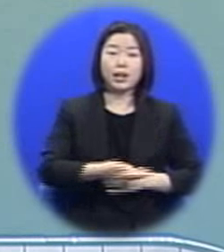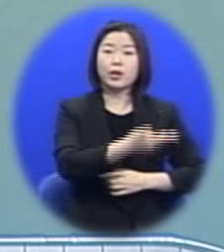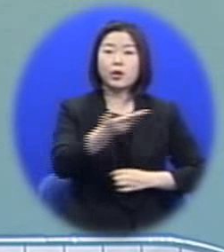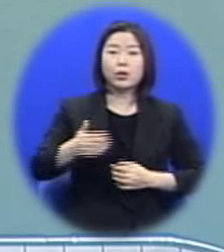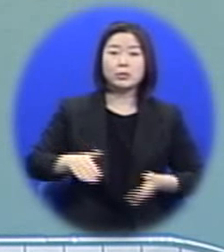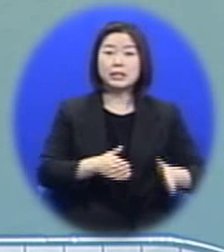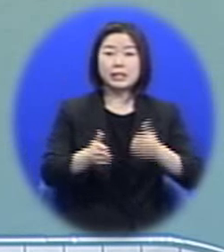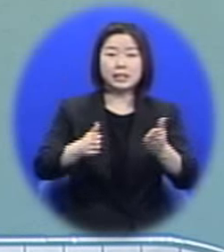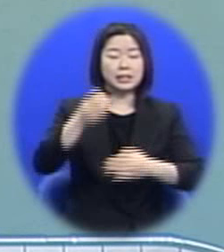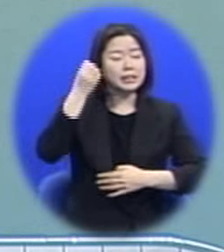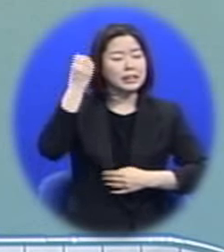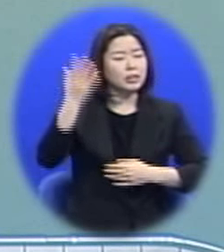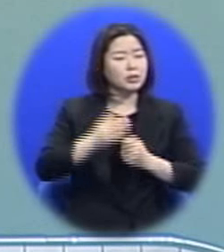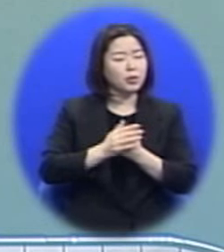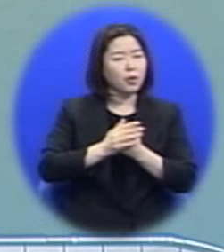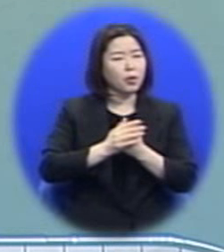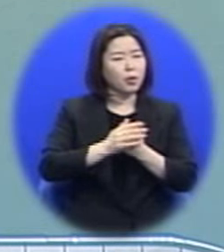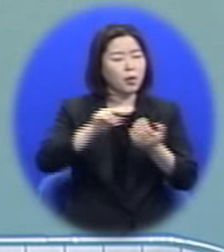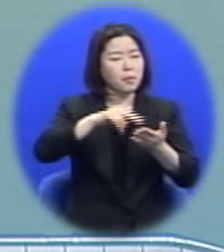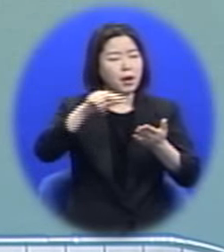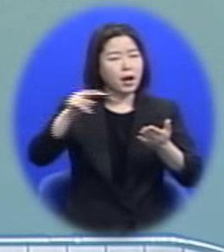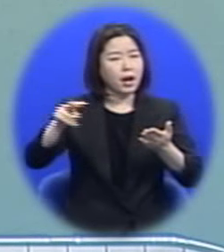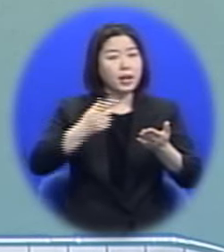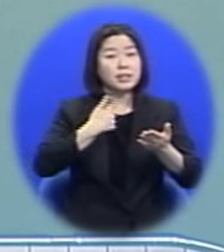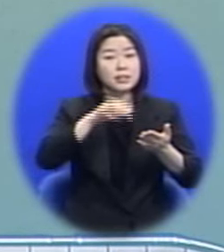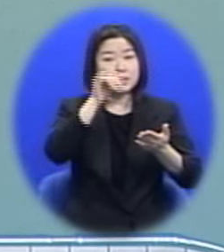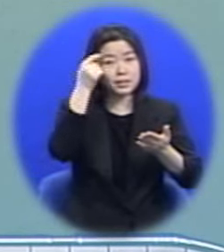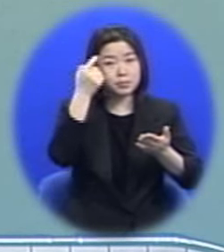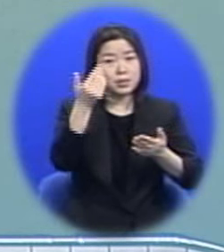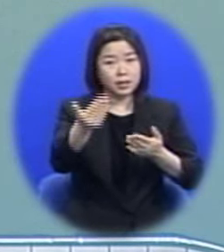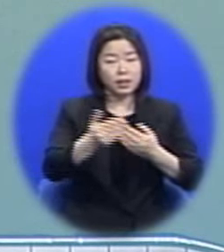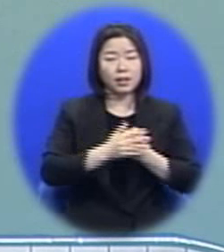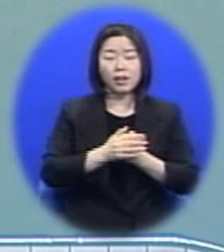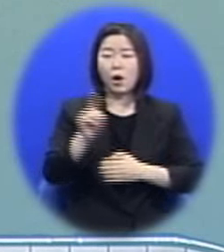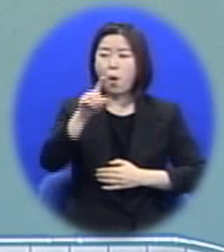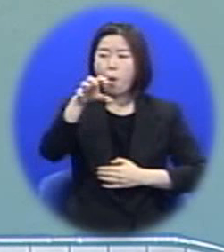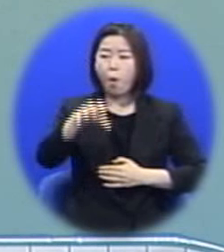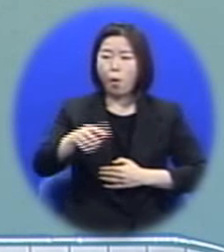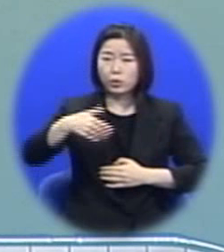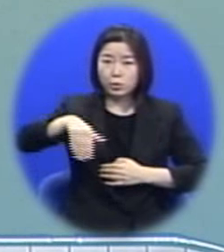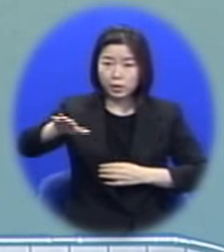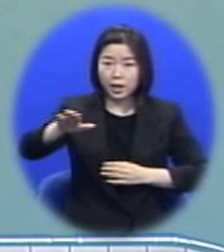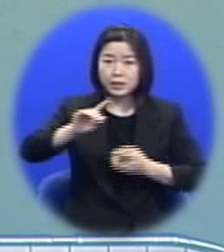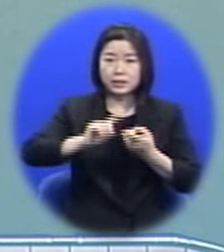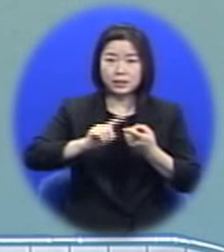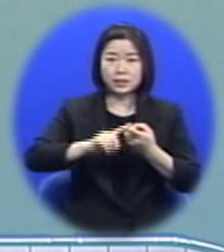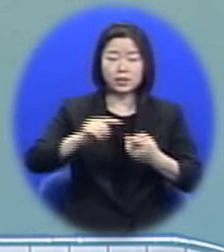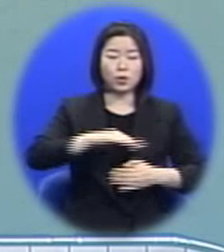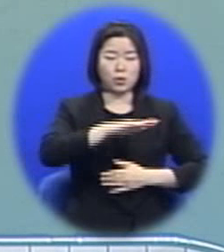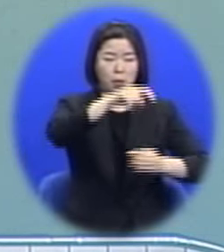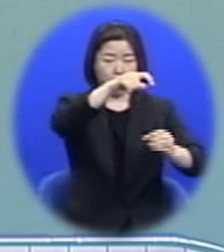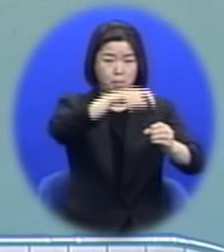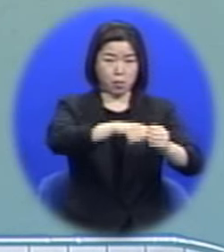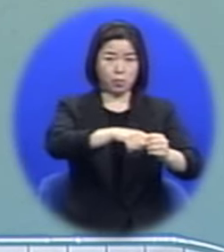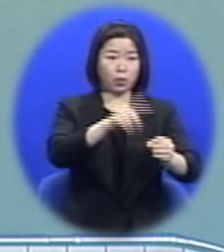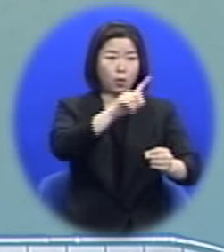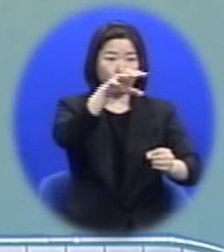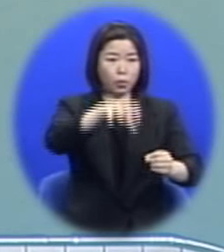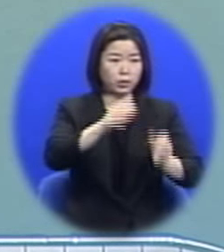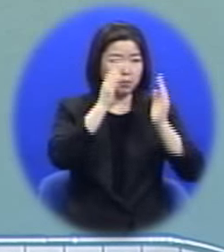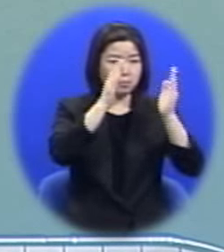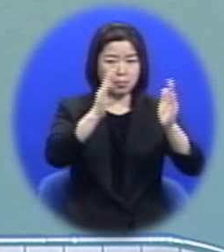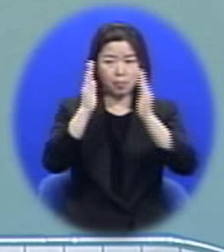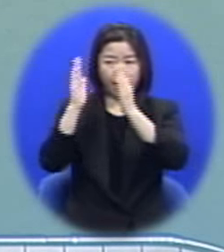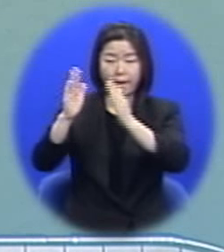잃어버려서 헤맨 적이 혹시 있으셨습니까? 어디로 가는지 목표가 우리가 가야 될 곳이 도대체 방향이